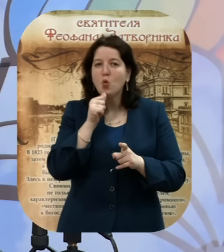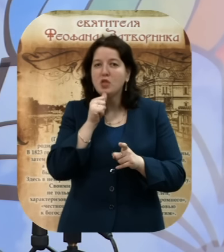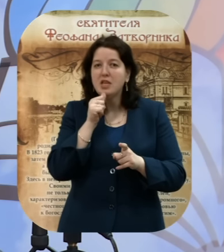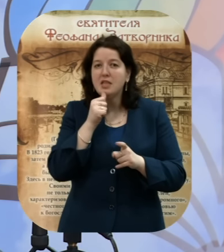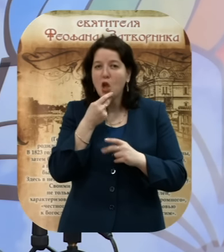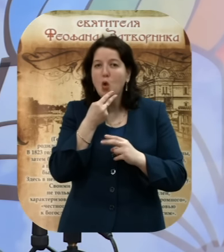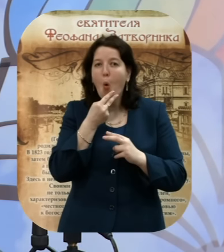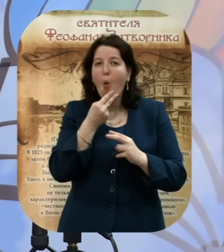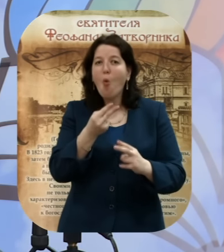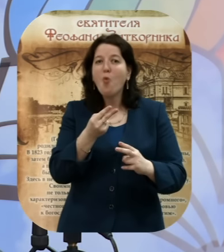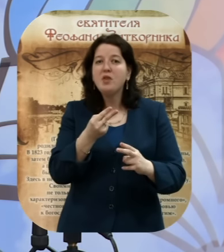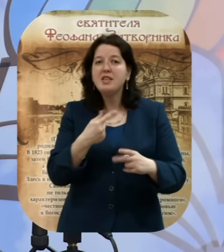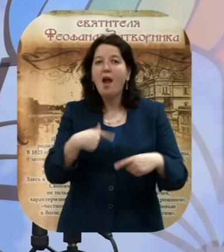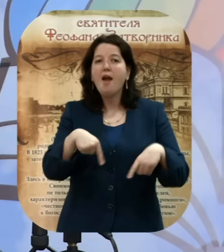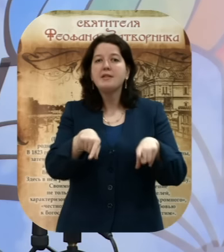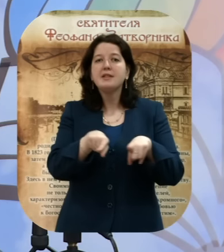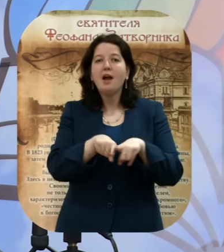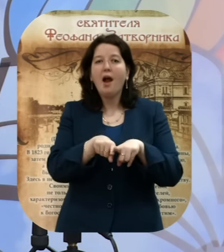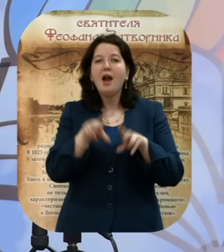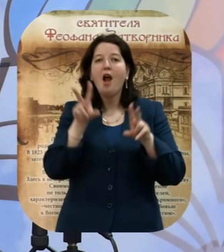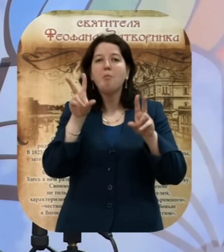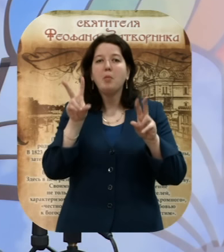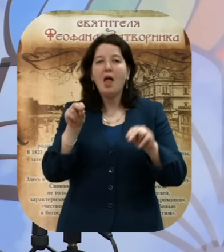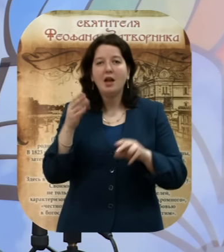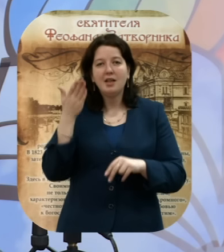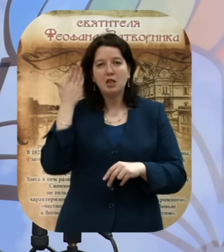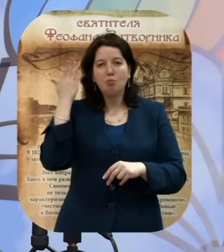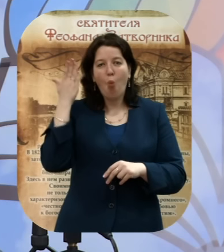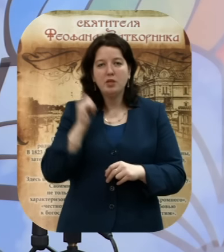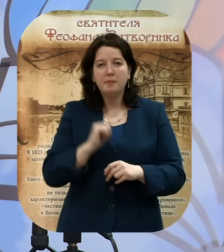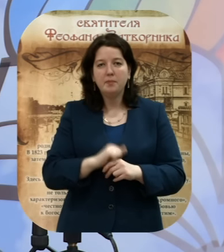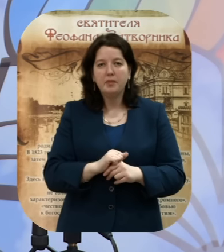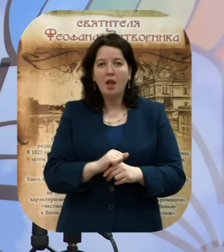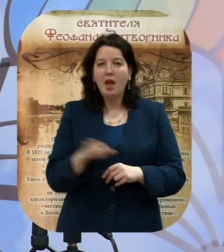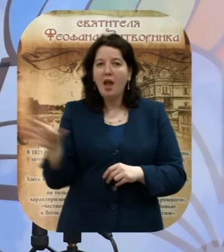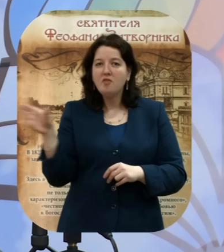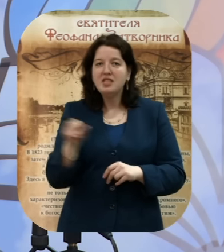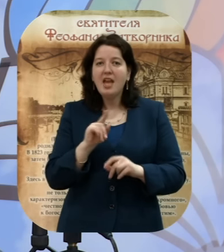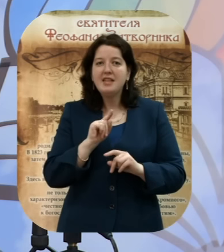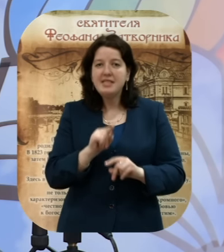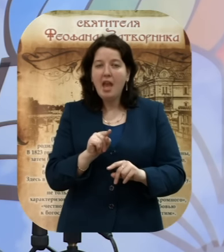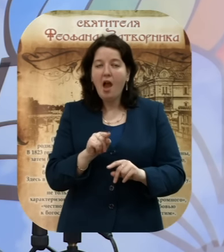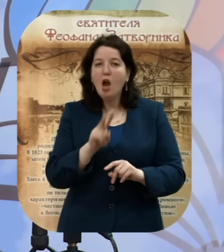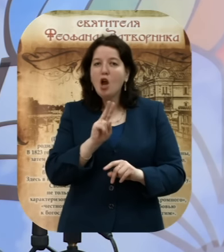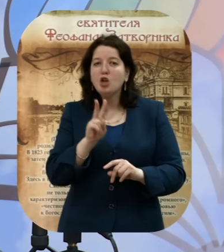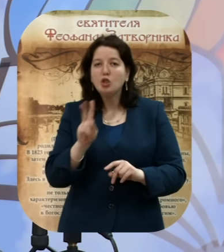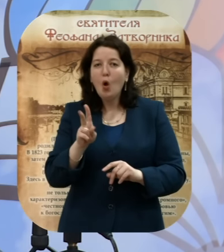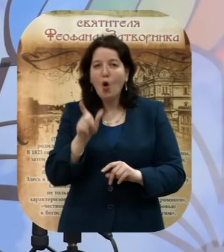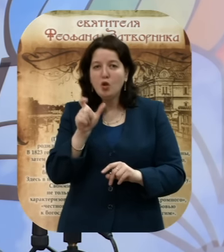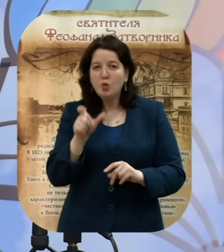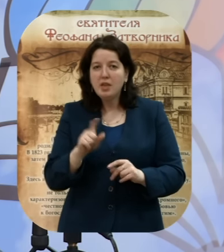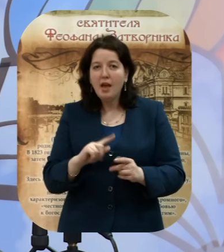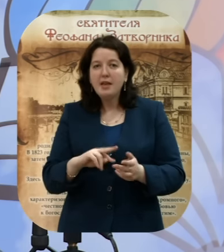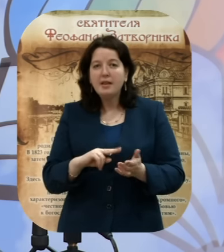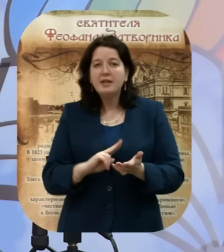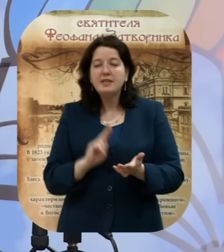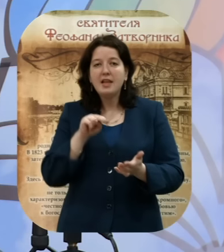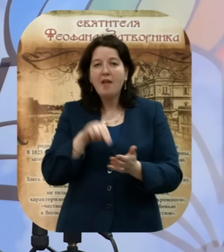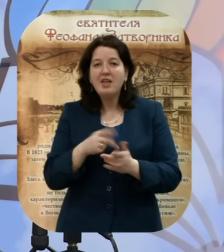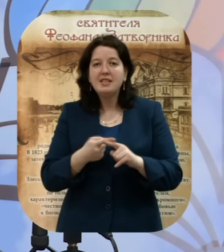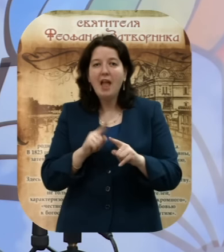яко», то есть «как благ Господь». Все те, кто становились на этот путь,